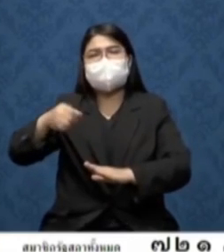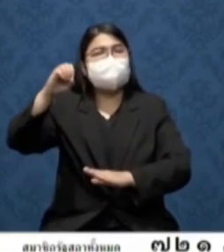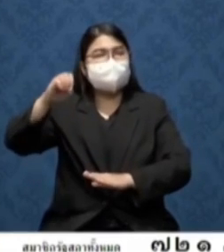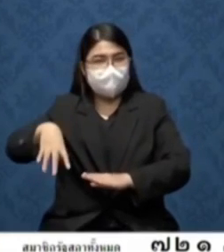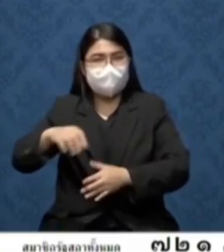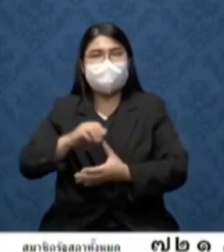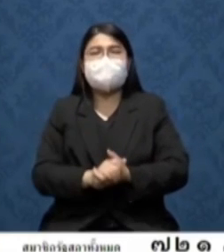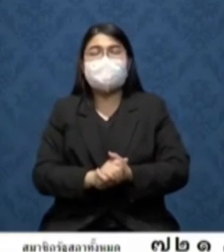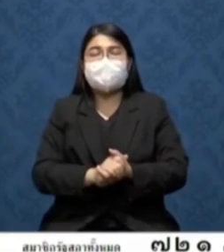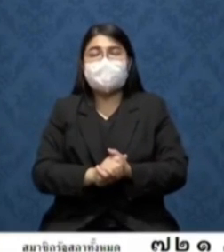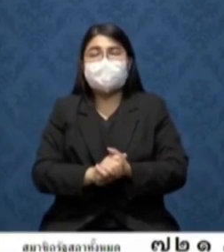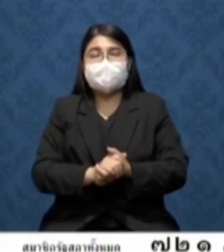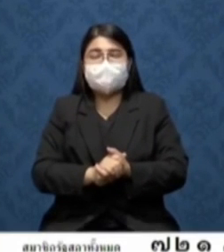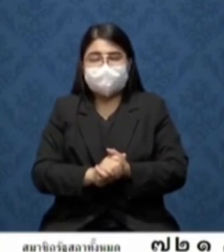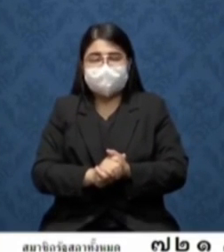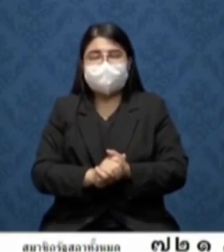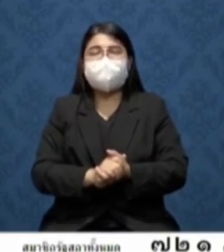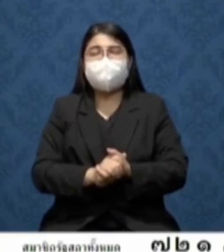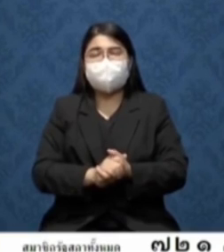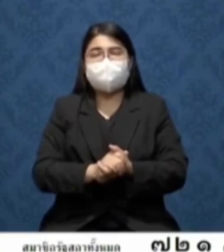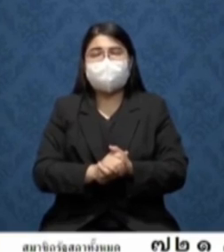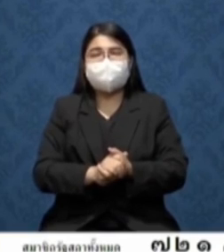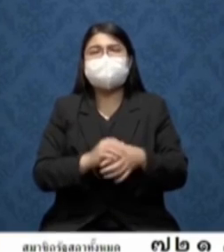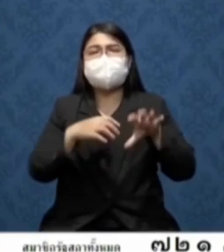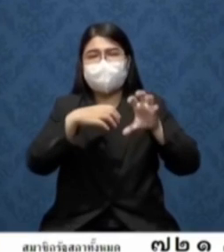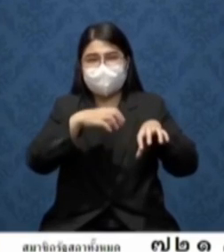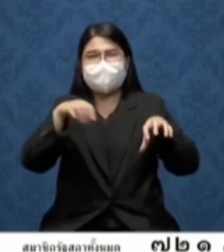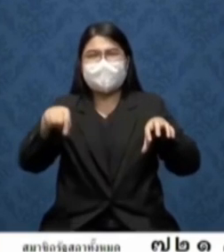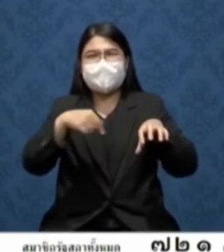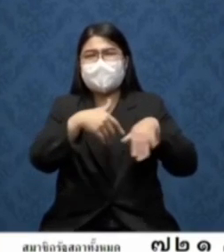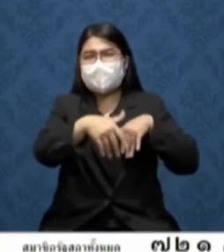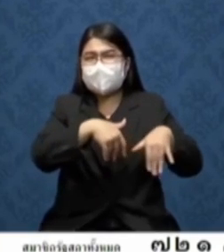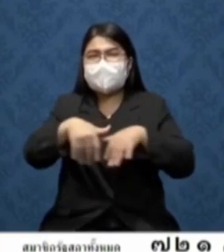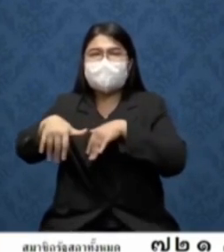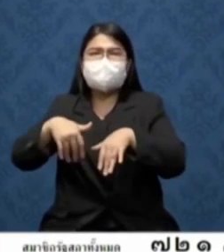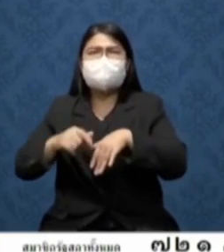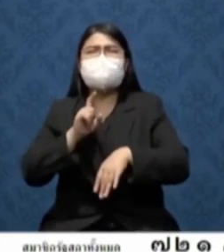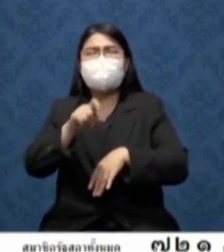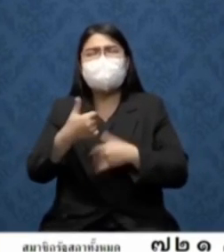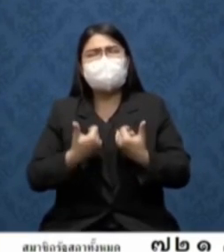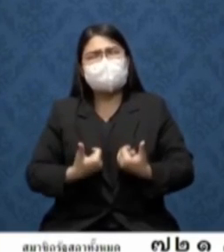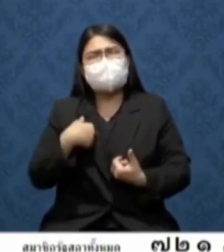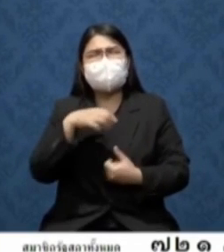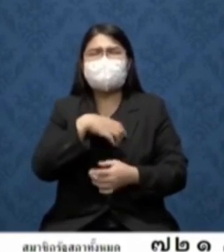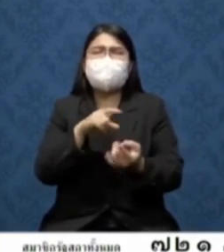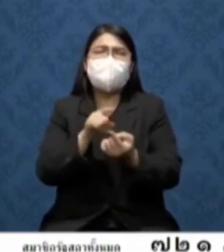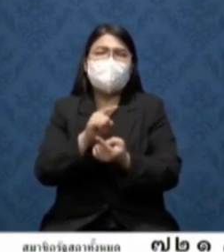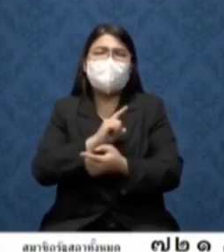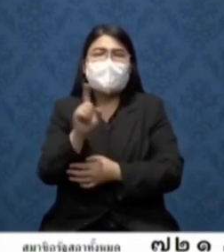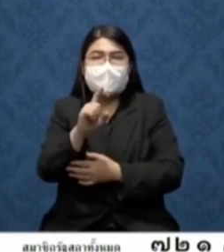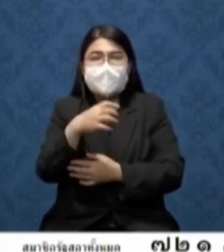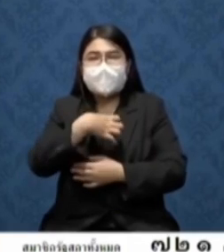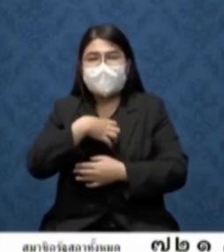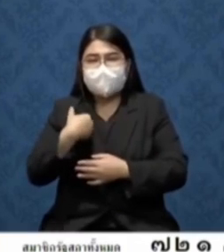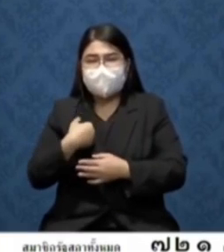งสิงห์จากกรณีข้อใหญ่ครับท่านประธานจึงนำมาสู่คำถามว่าเราต้องการสังคมแบบไหนเราอยากเห็นโครงสร้างการเมืองการปกครอง